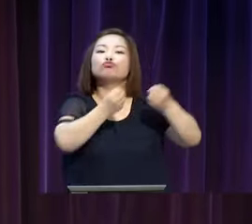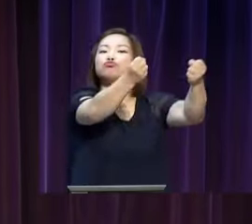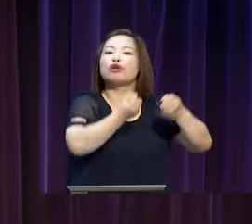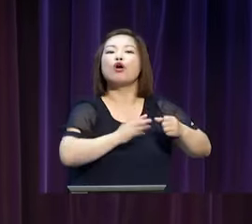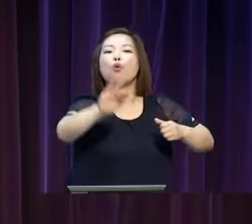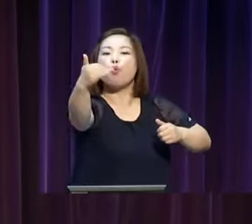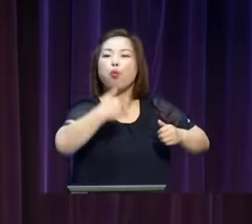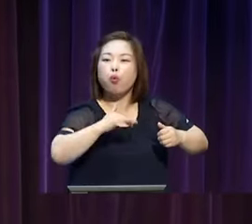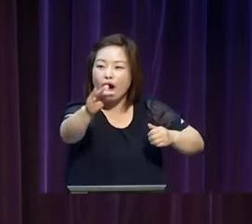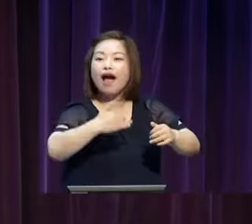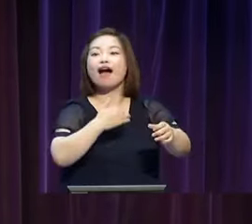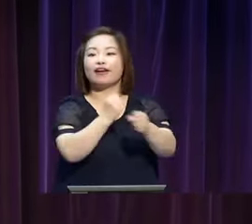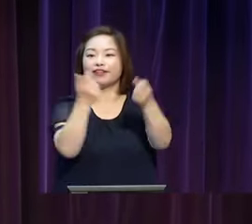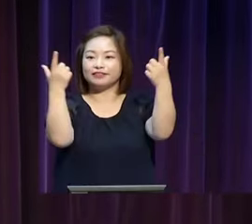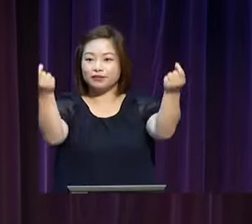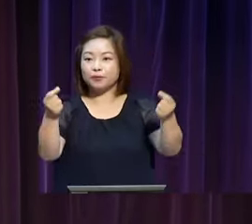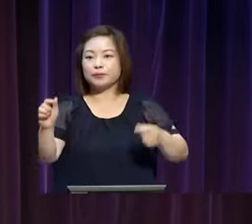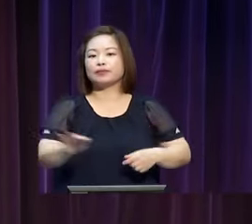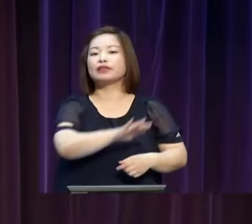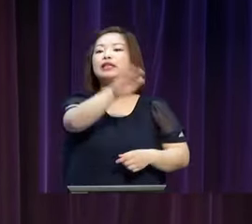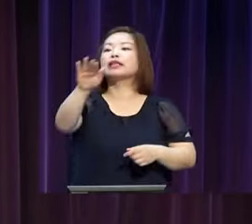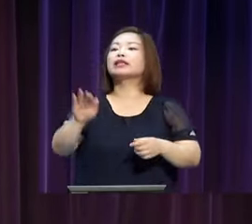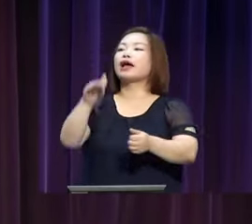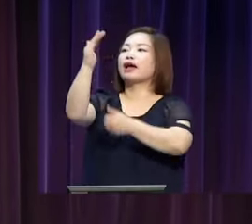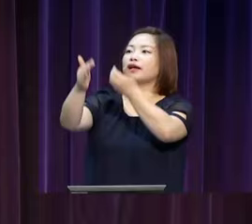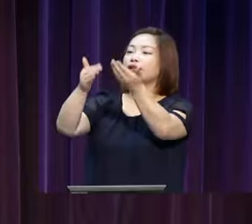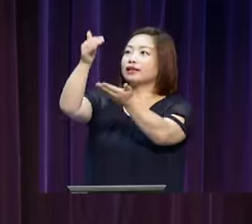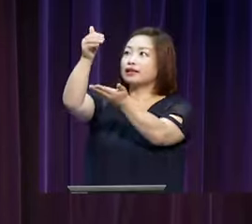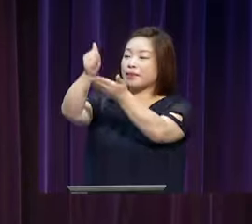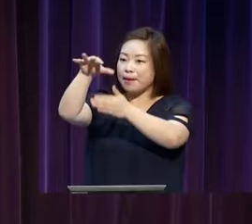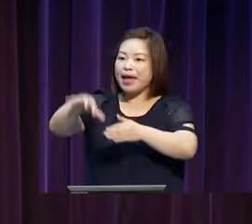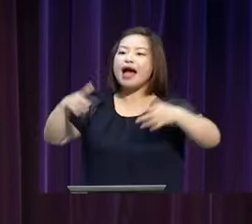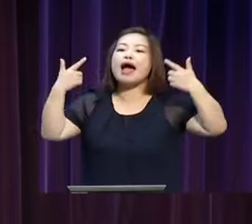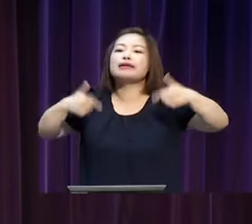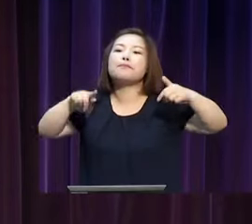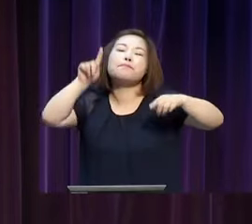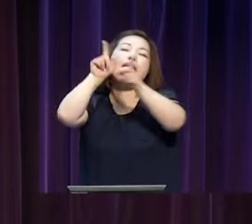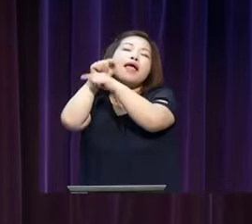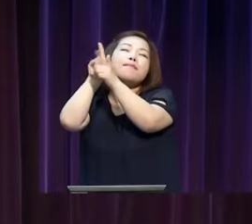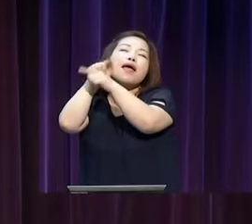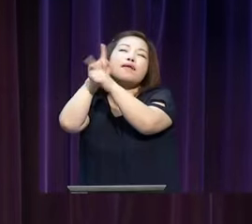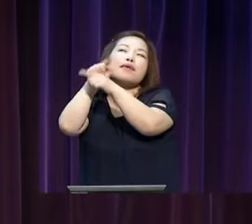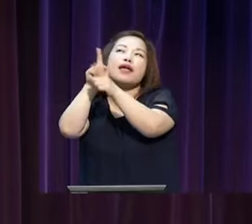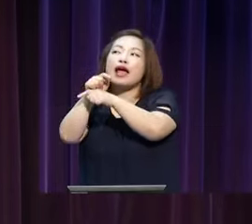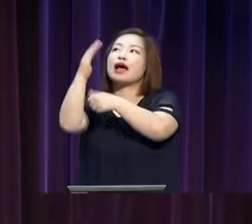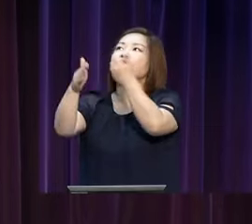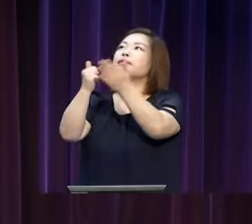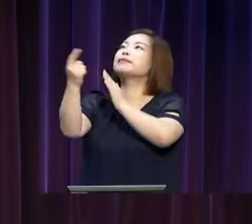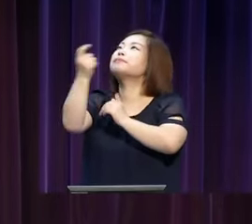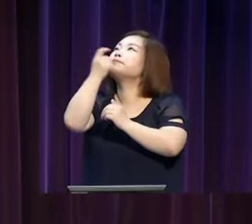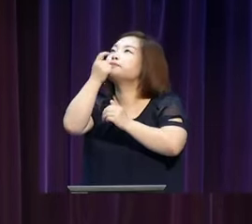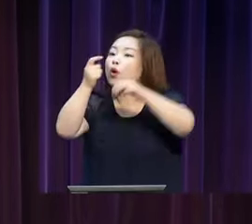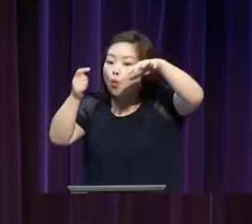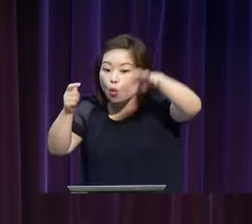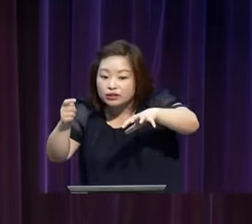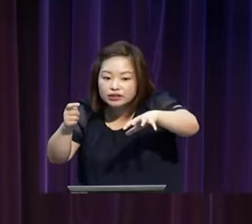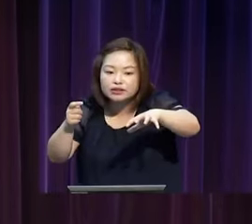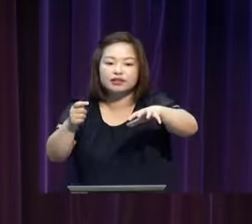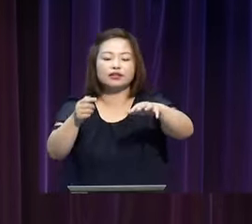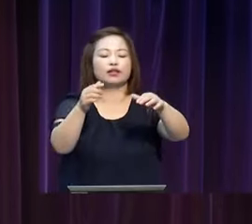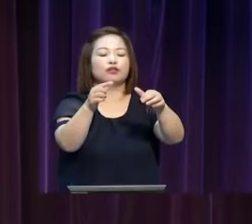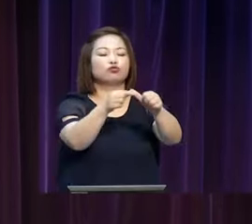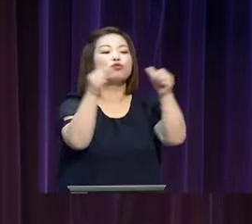어디 가서 우리는 하나님으로부터, 예수님으로부터 공급을 받냐? 교회 가가지고. 교회에